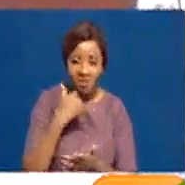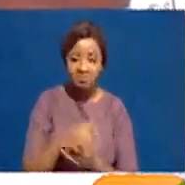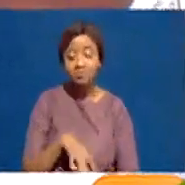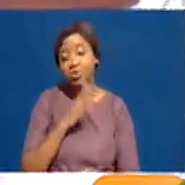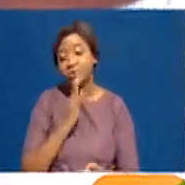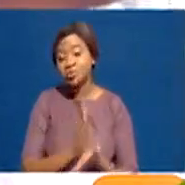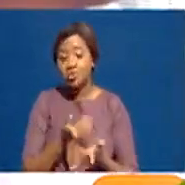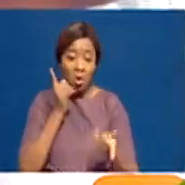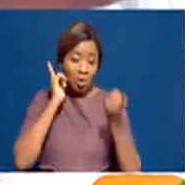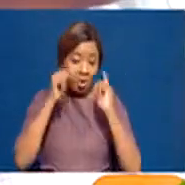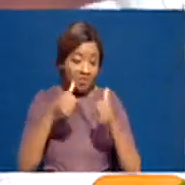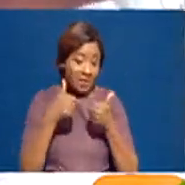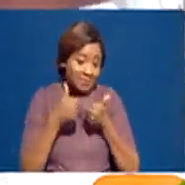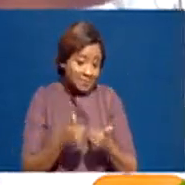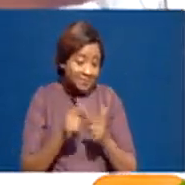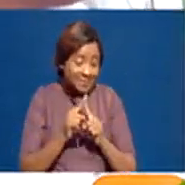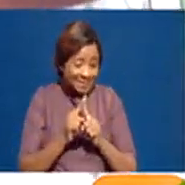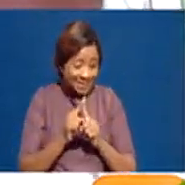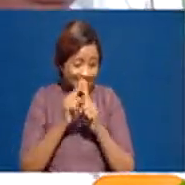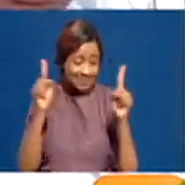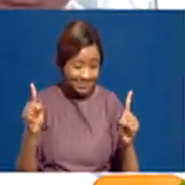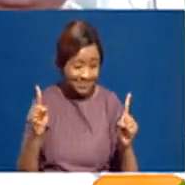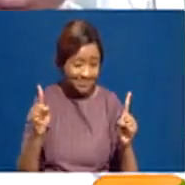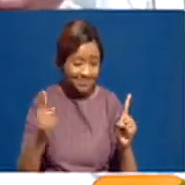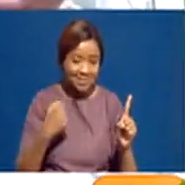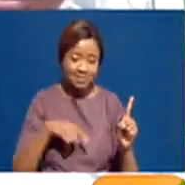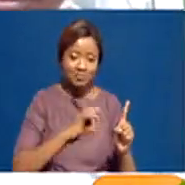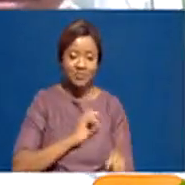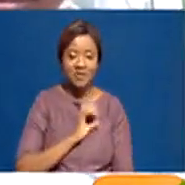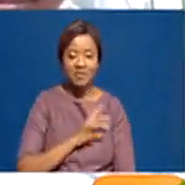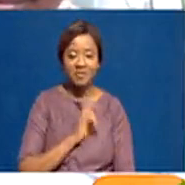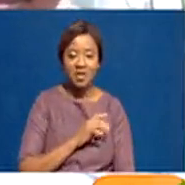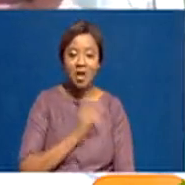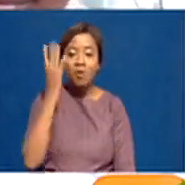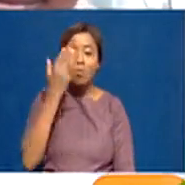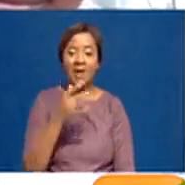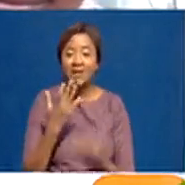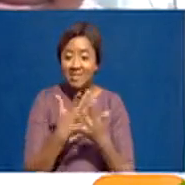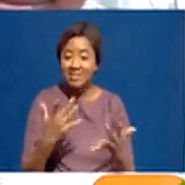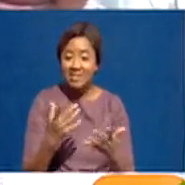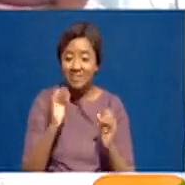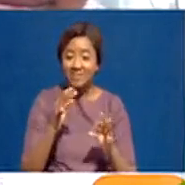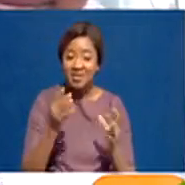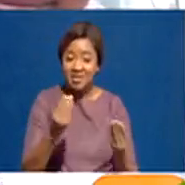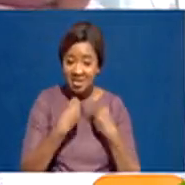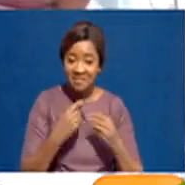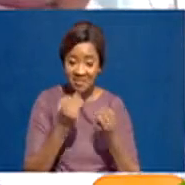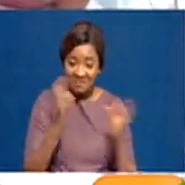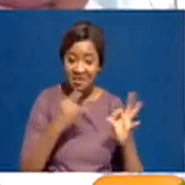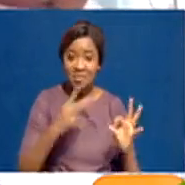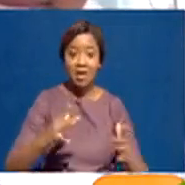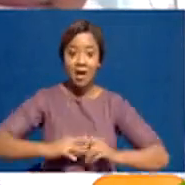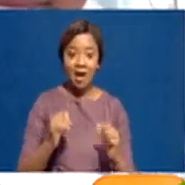ni mzuri na tusaidia, lakini tunaiogopa sana sana atupedi vitu za free sana. Sababu hiyo dina